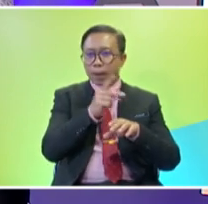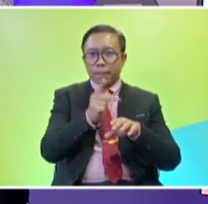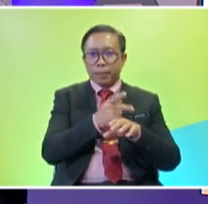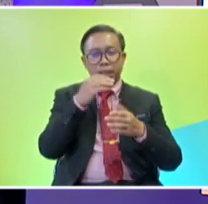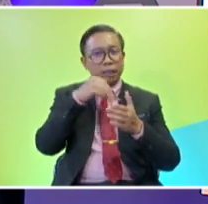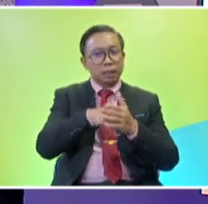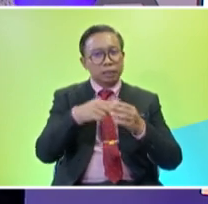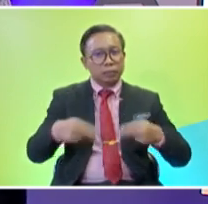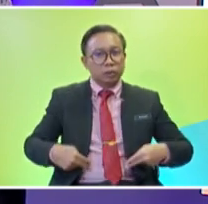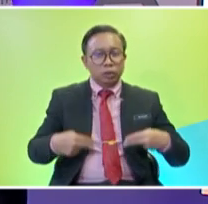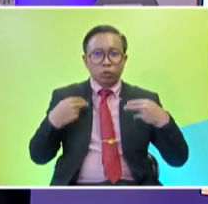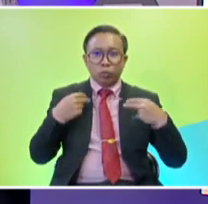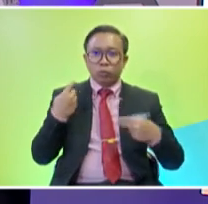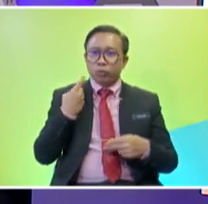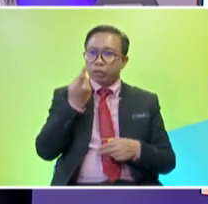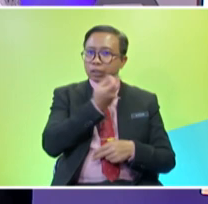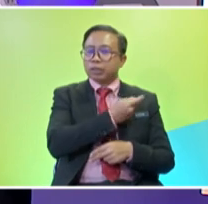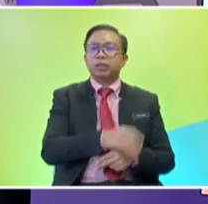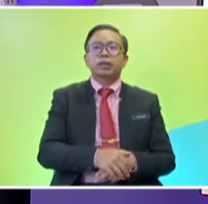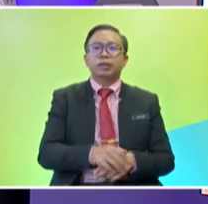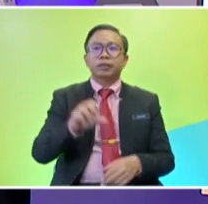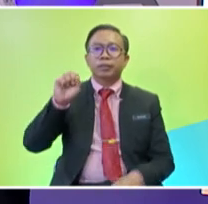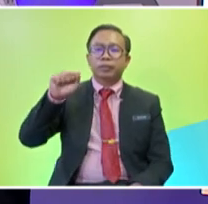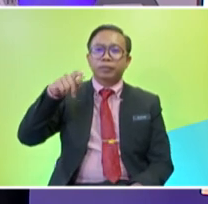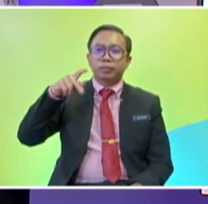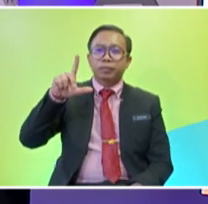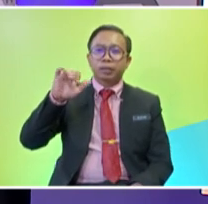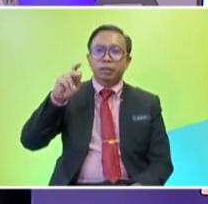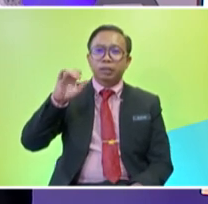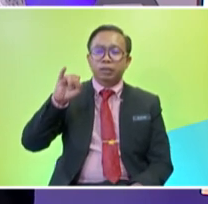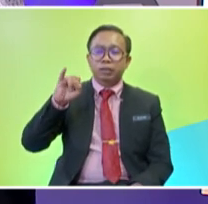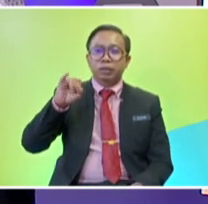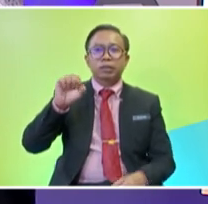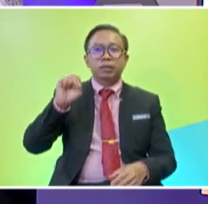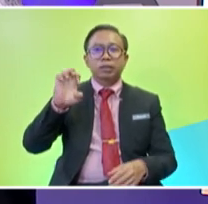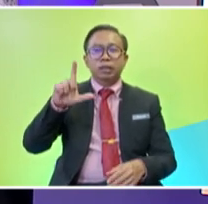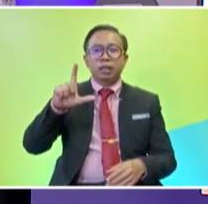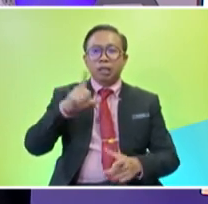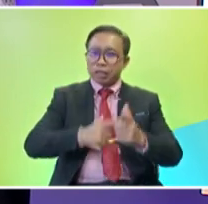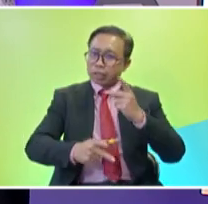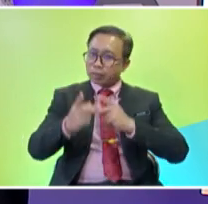dalam kehidupan sehari-hari merupakan aplikasi sel kimia itu sendiri